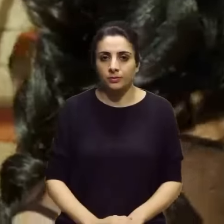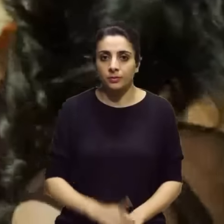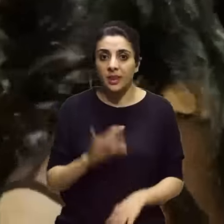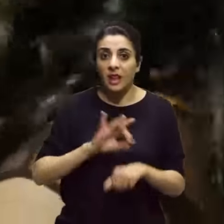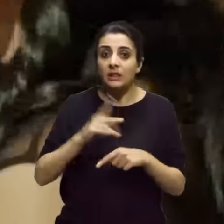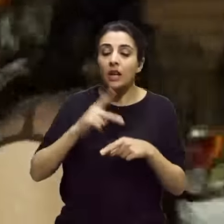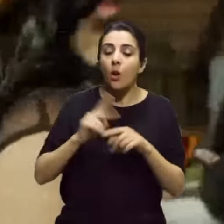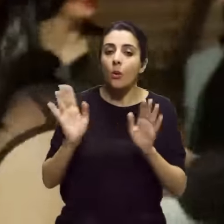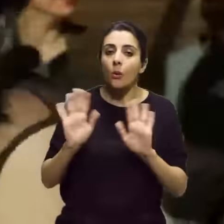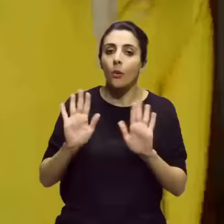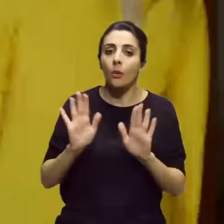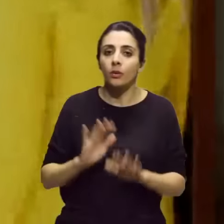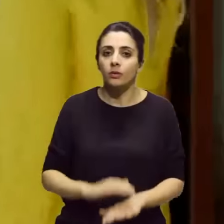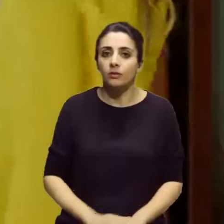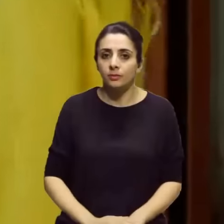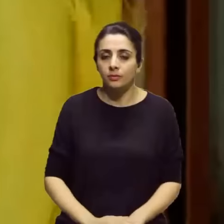Zeyno!